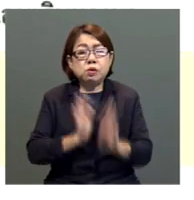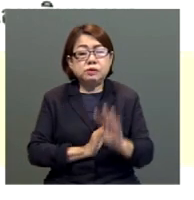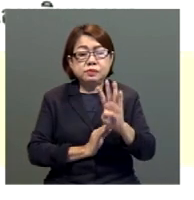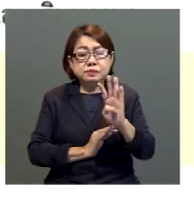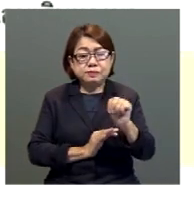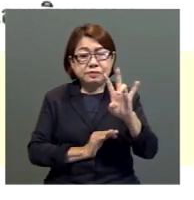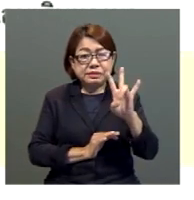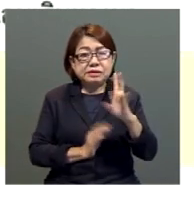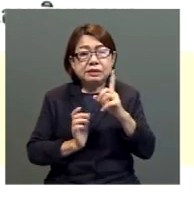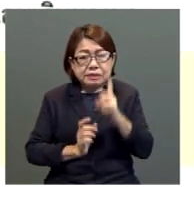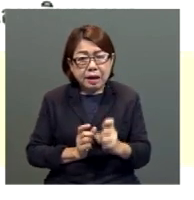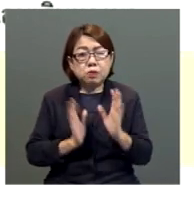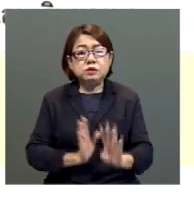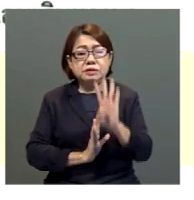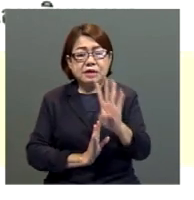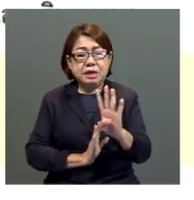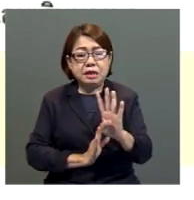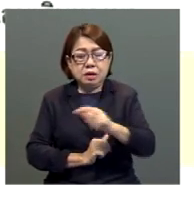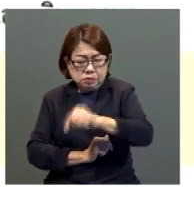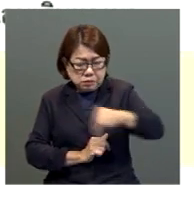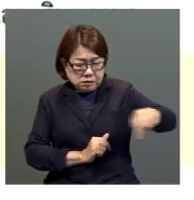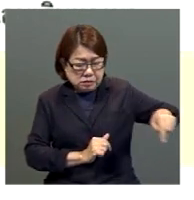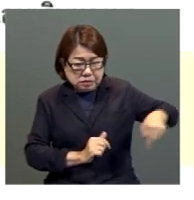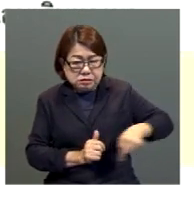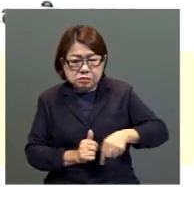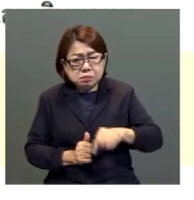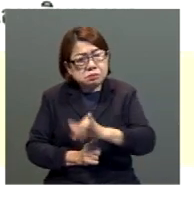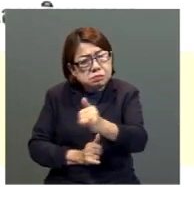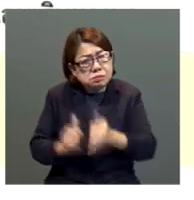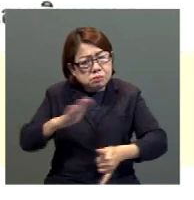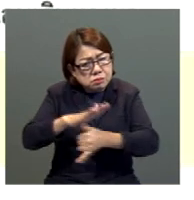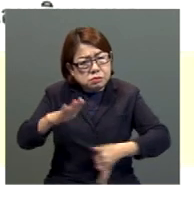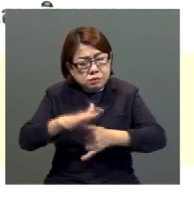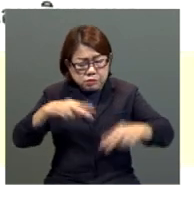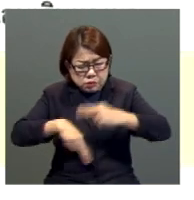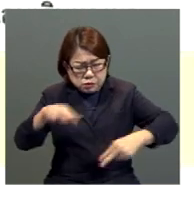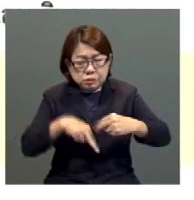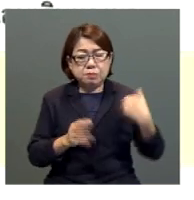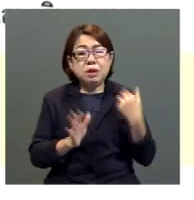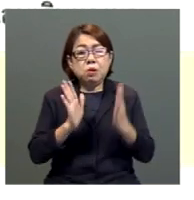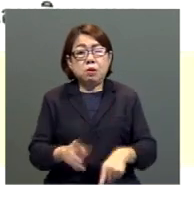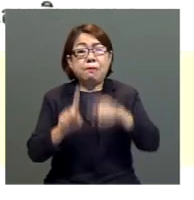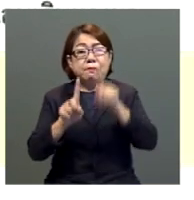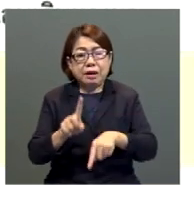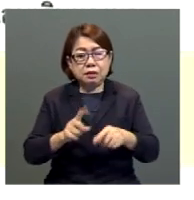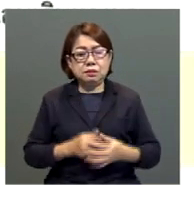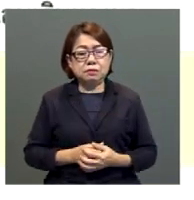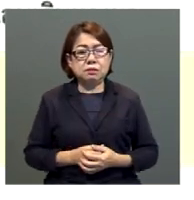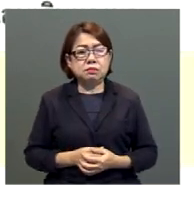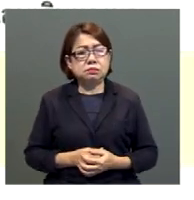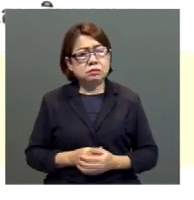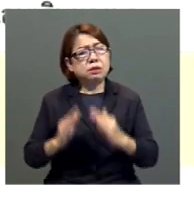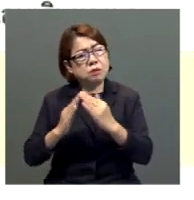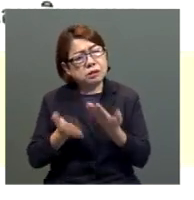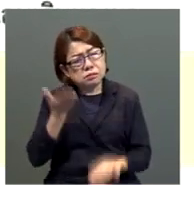นไปกว่า1,000คนหมายถึงว่าคนเหล่านี้ต้องอยู่ในพื้นที่จำกัดจะอยู่บ้านจะอยู่อะไรทั้งหลายตอนนี้ที่ต้องเสียก